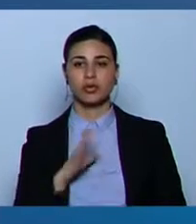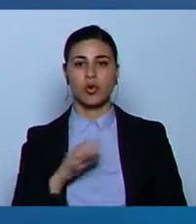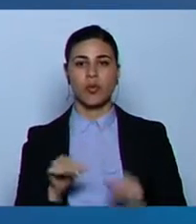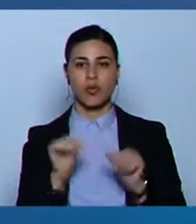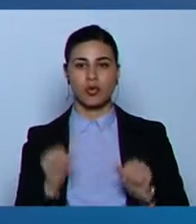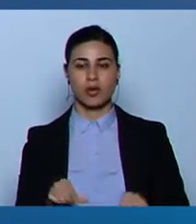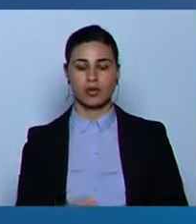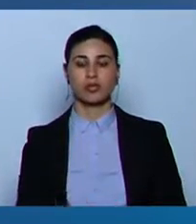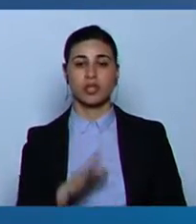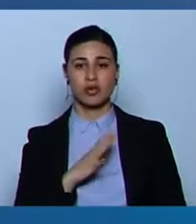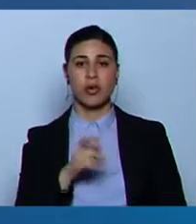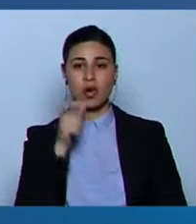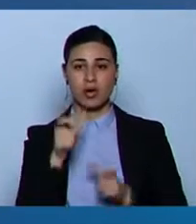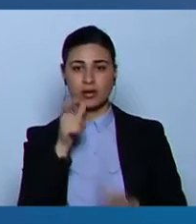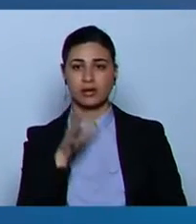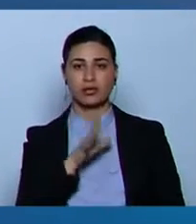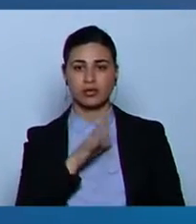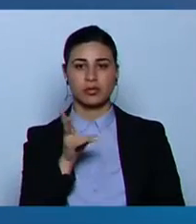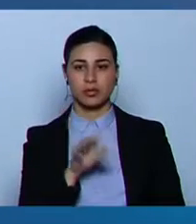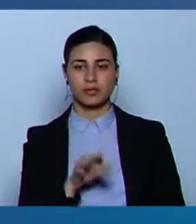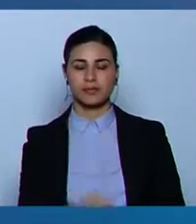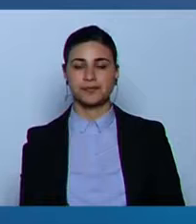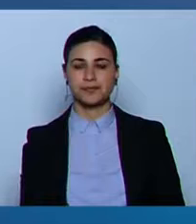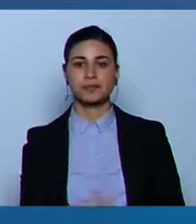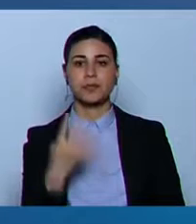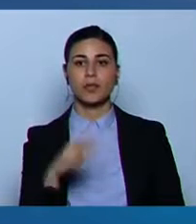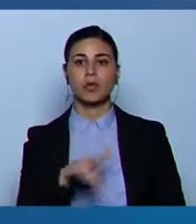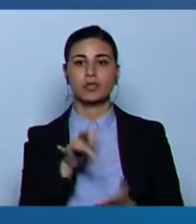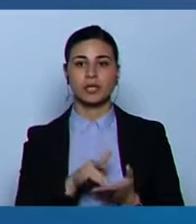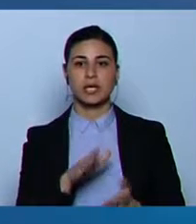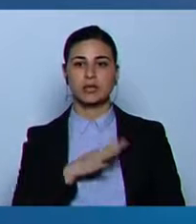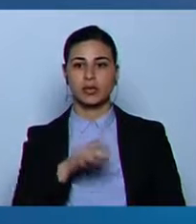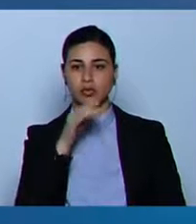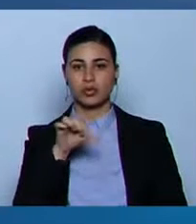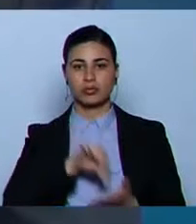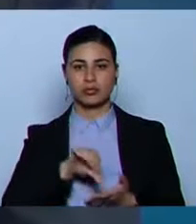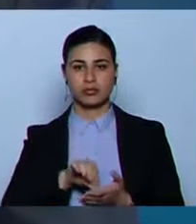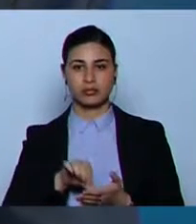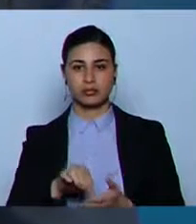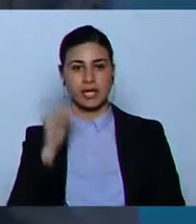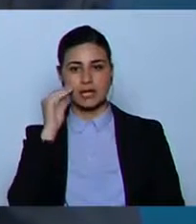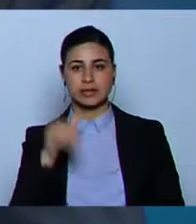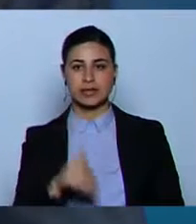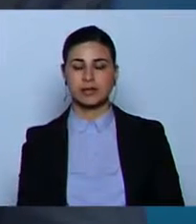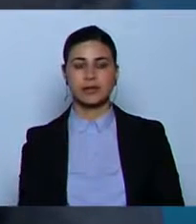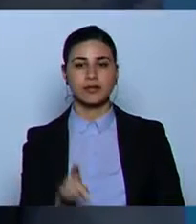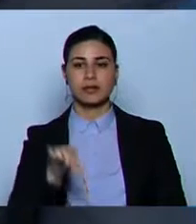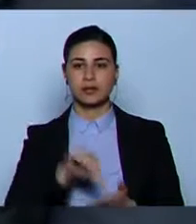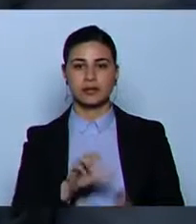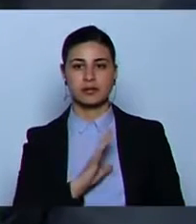არა, ამოვიღეთ, მაგრამ არა, არა, ნუ ახლა თქვენ არიყავით 40 ქალაქის თქვენ არიყავით თქვენ